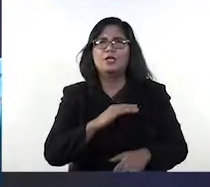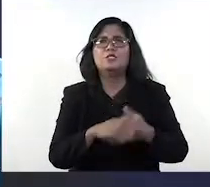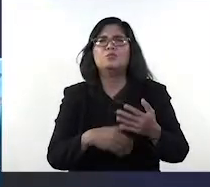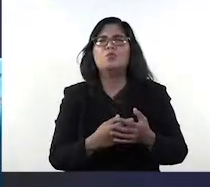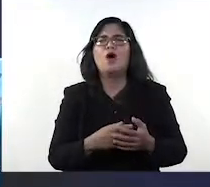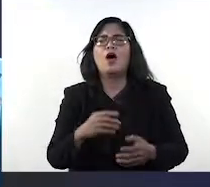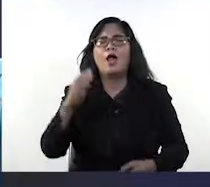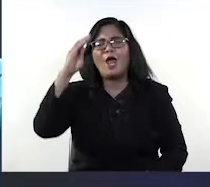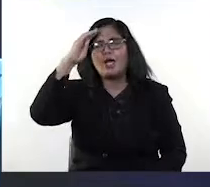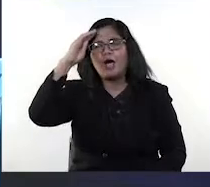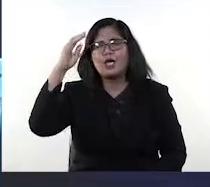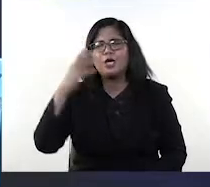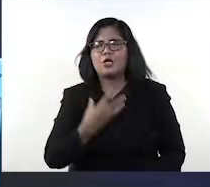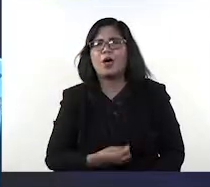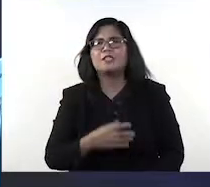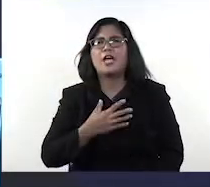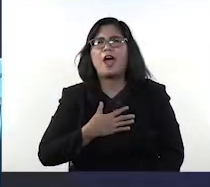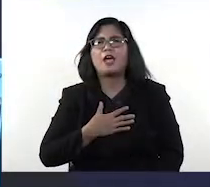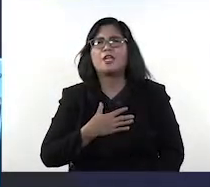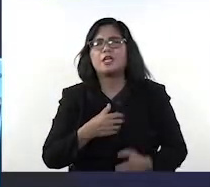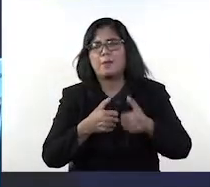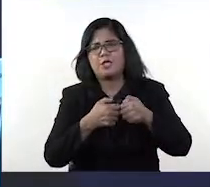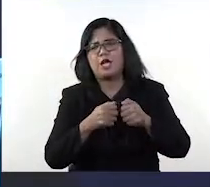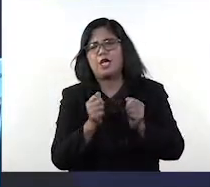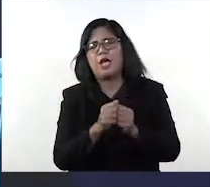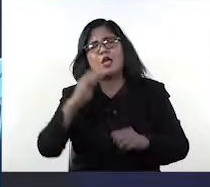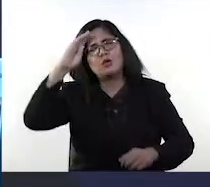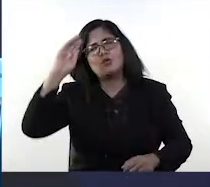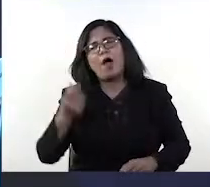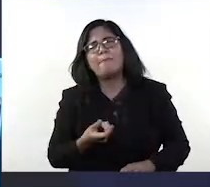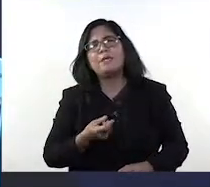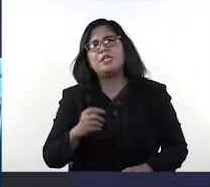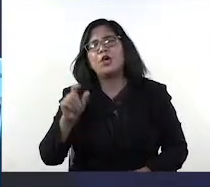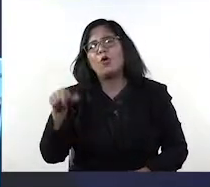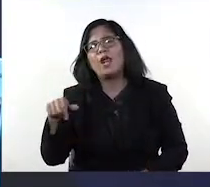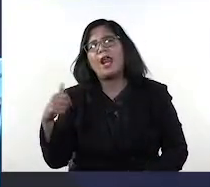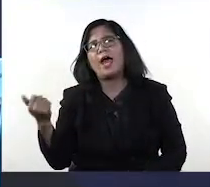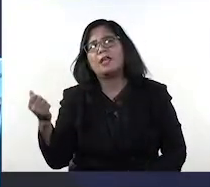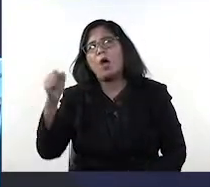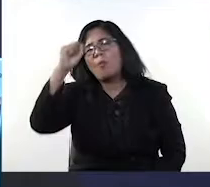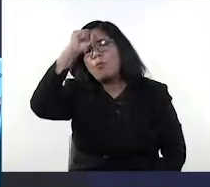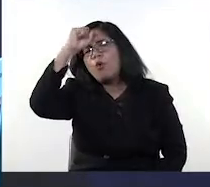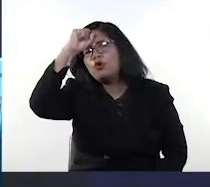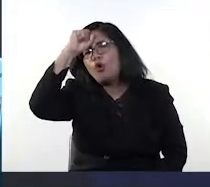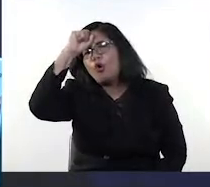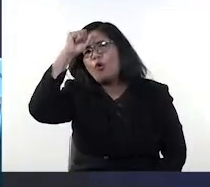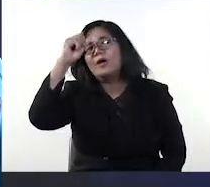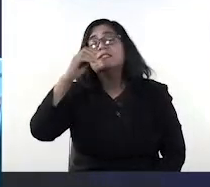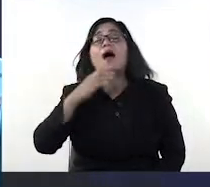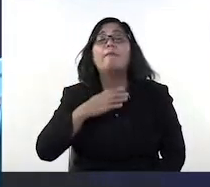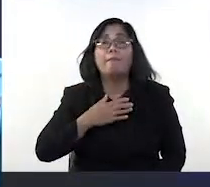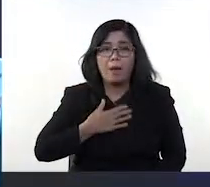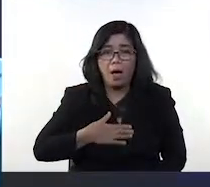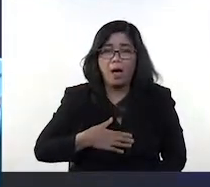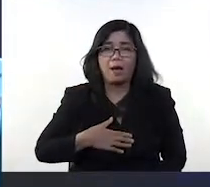Awali resep pacaran sama suami orang bodoh saudara Hai sport Hai misalnya